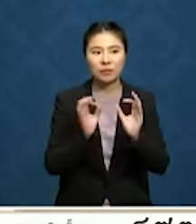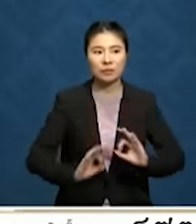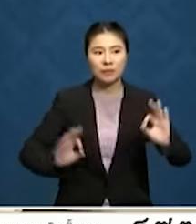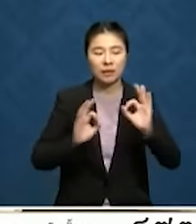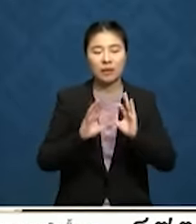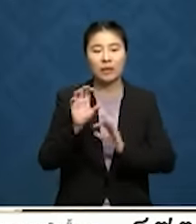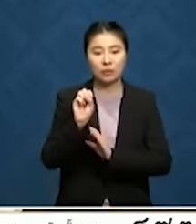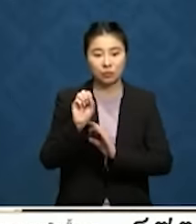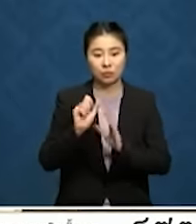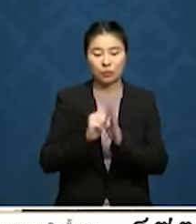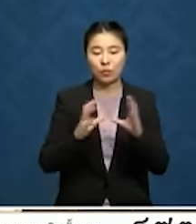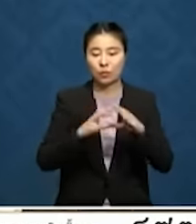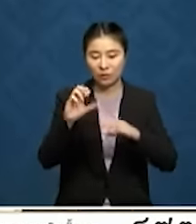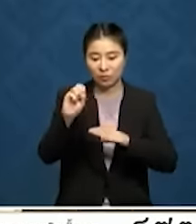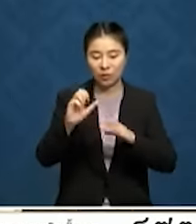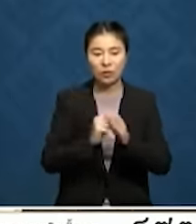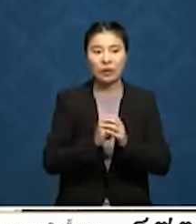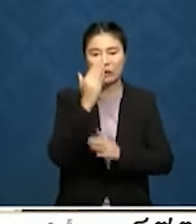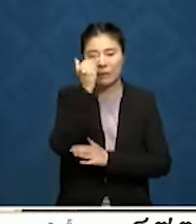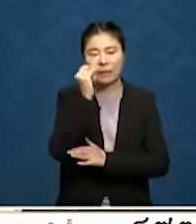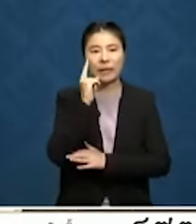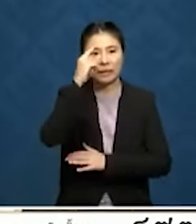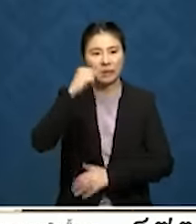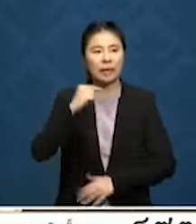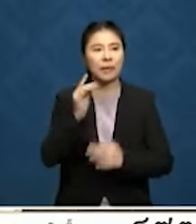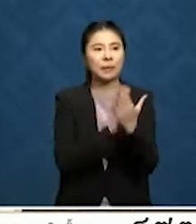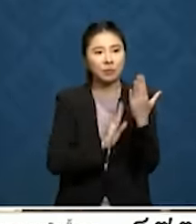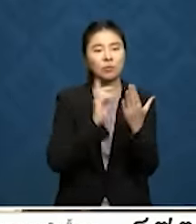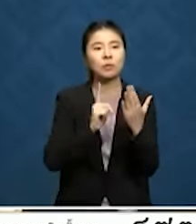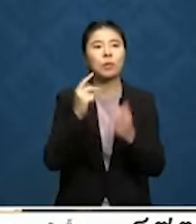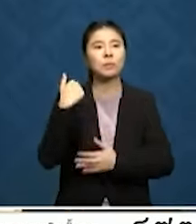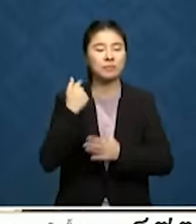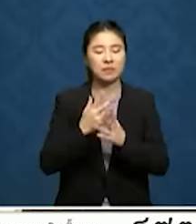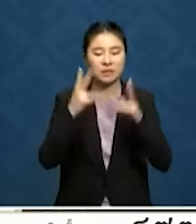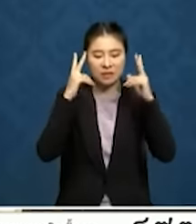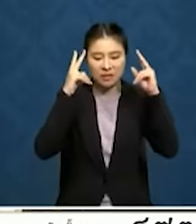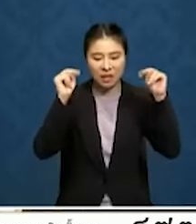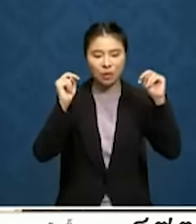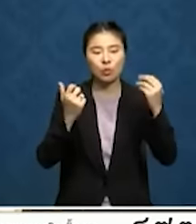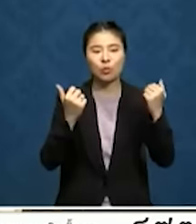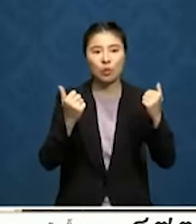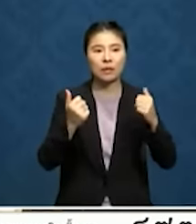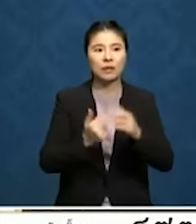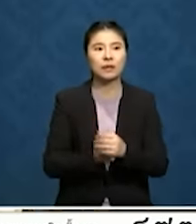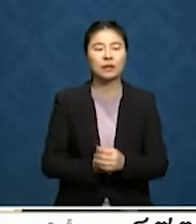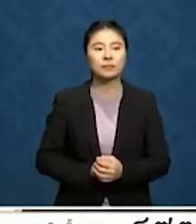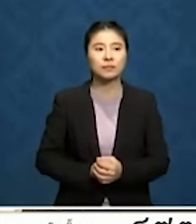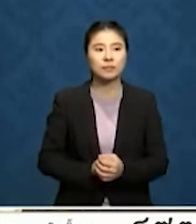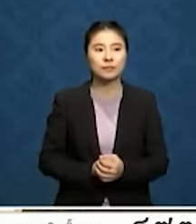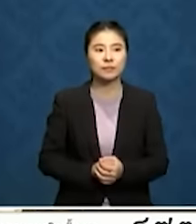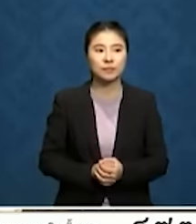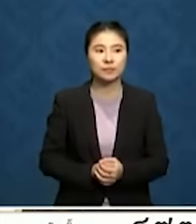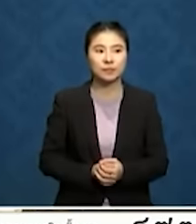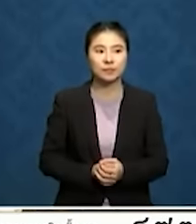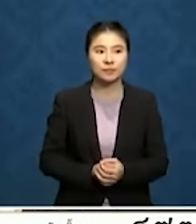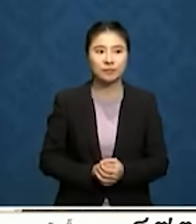องมีนายกรัฐมนตรีในวันนี้ผมขออนุญาตเรียนท่านประธานครับว่าเหตุการณ์ที่ผ่